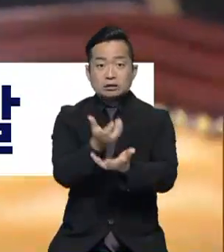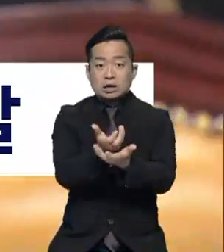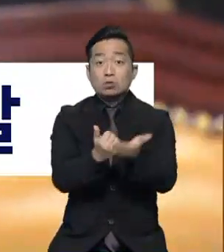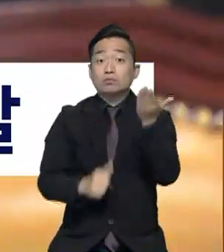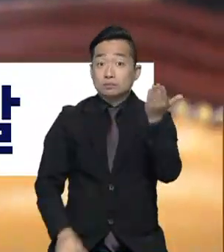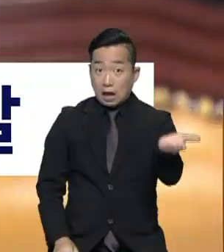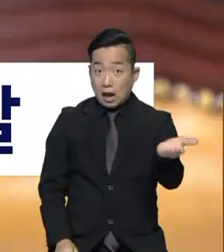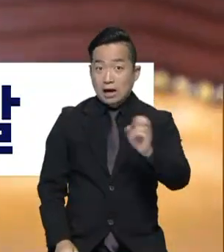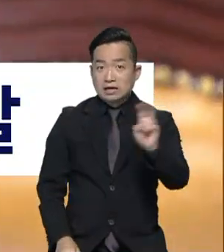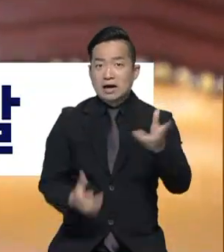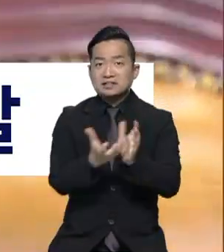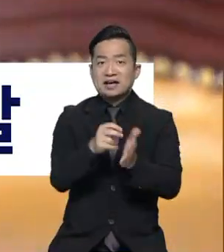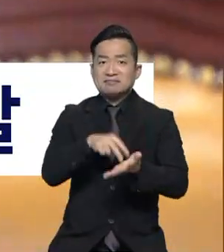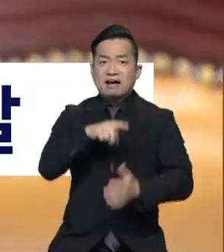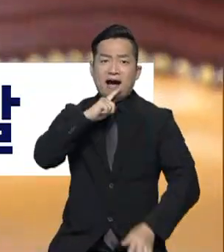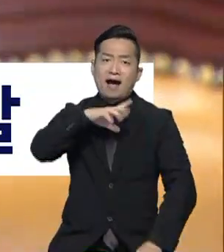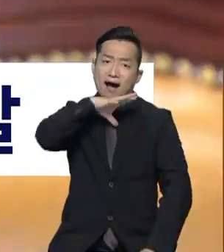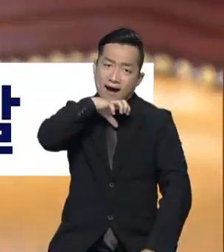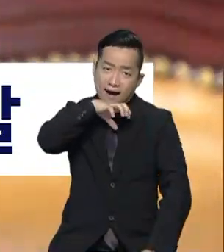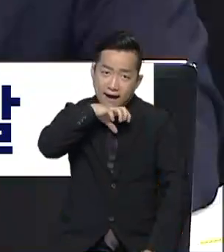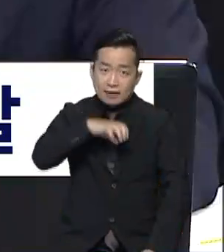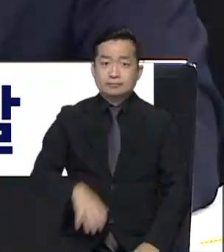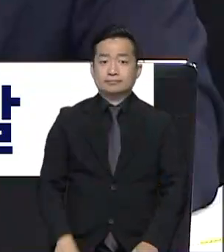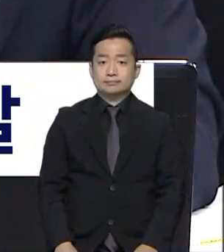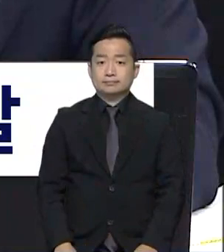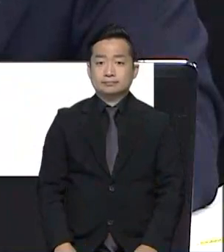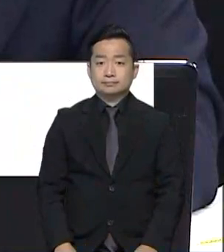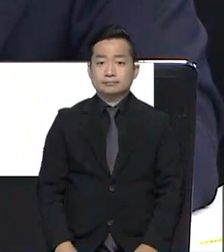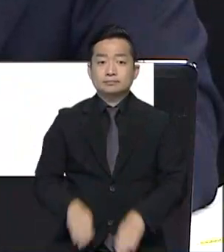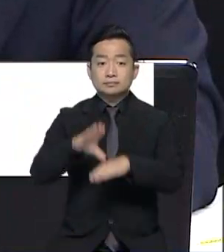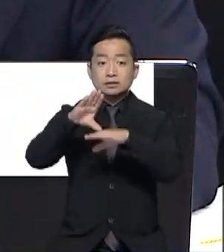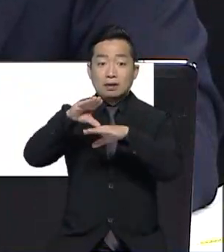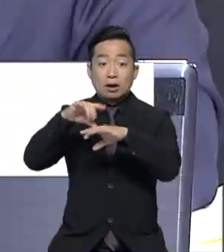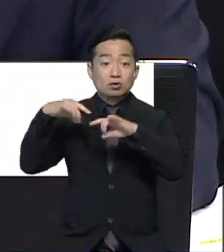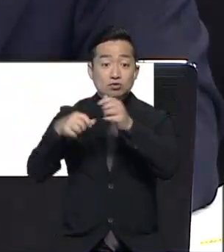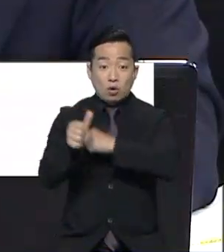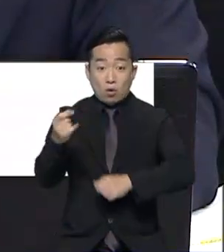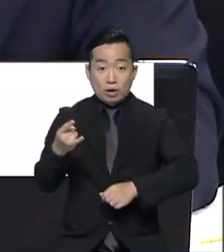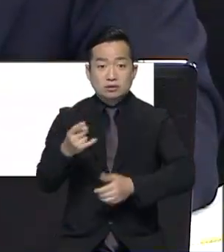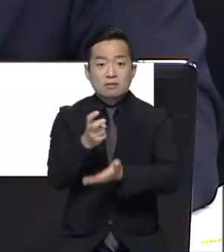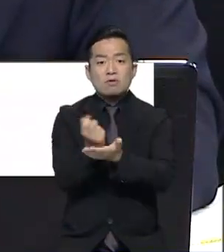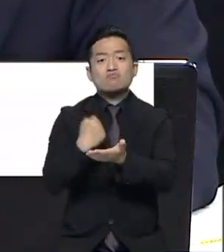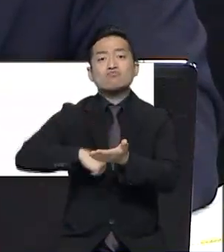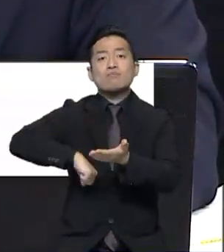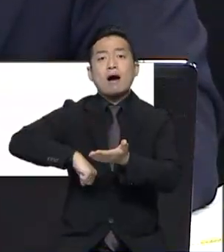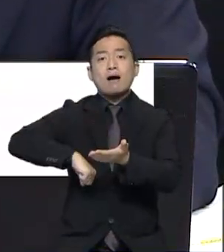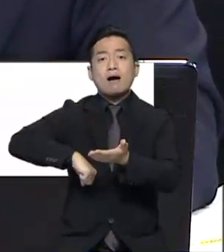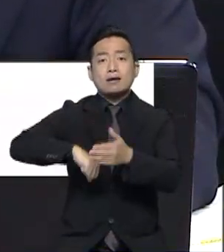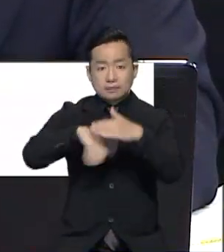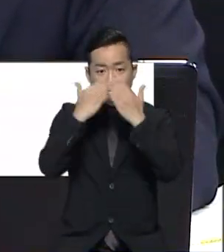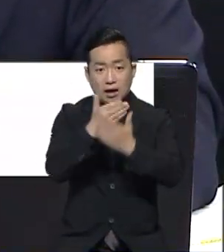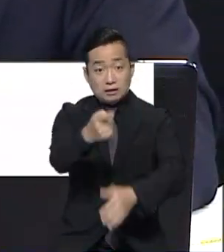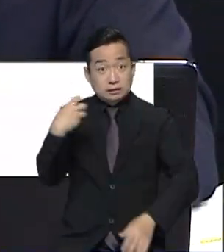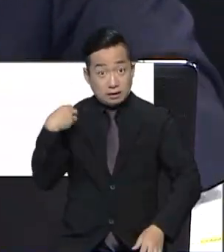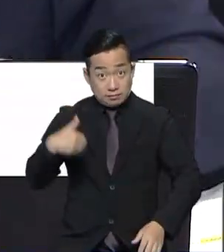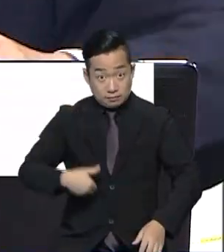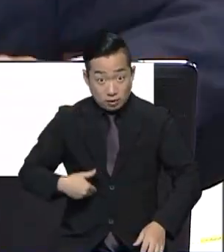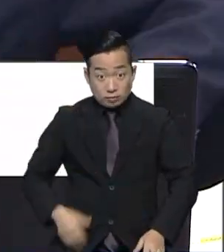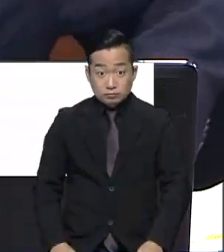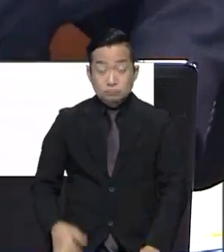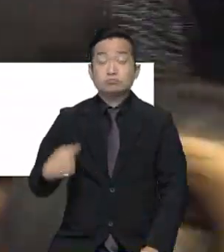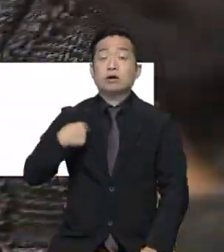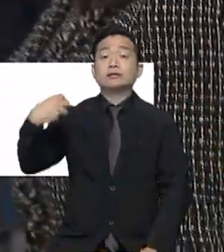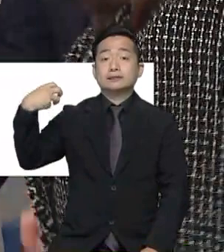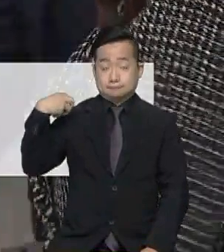요구하자 야당은 강력 반발했습니다. 방통위가 위법적이고 우연적인 행위를 했으면 다 책임을 지셔야 합니다. 아,